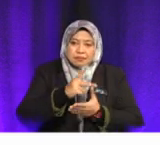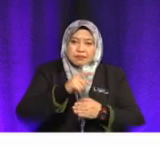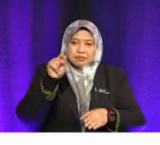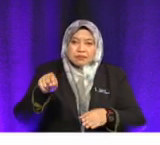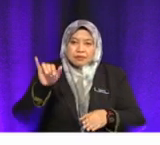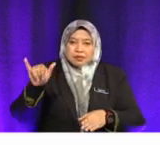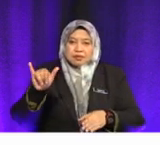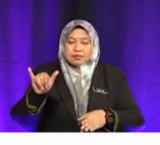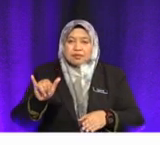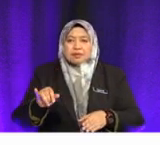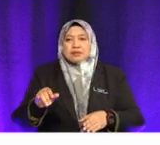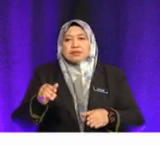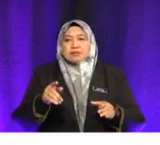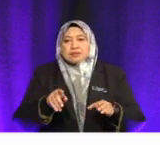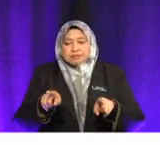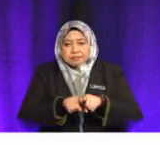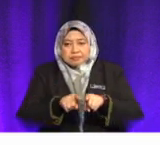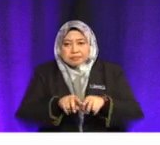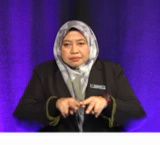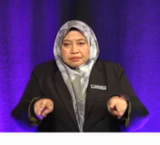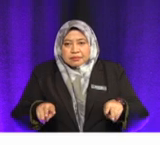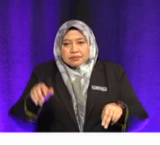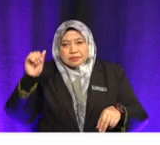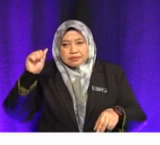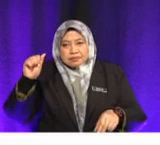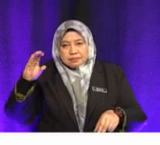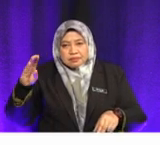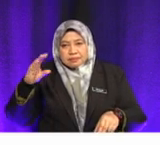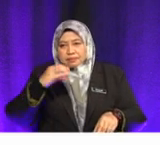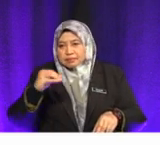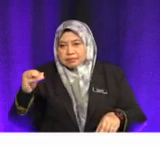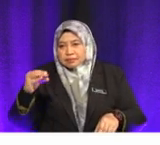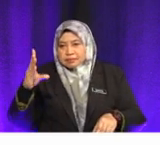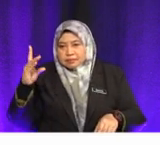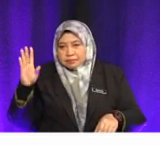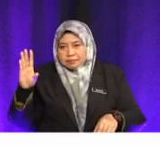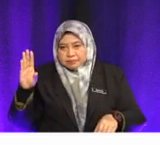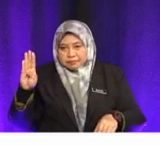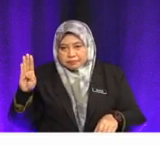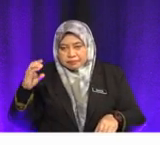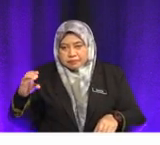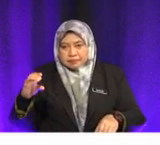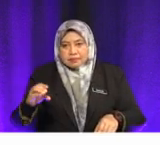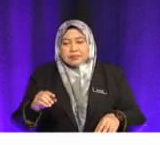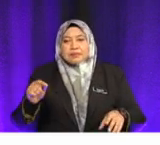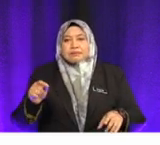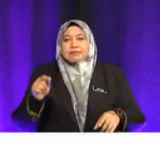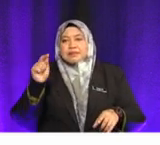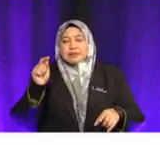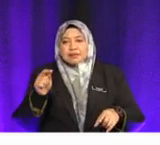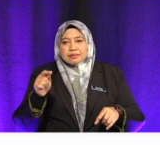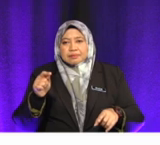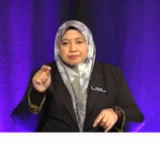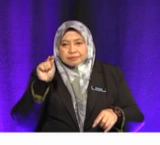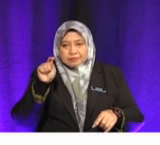EC dan BC seterusnya tanda kan simbol Pangkah semua persilangan yang bagi lokes X dan locasua itu